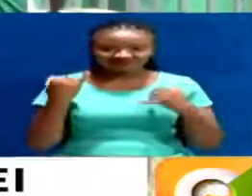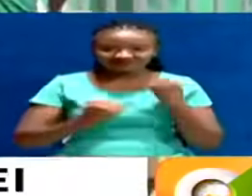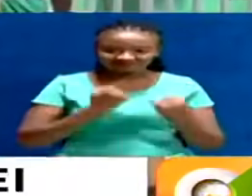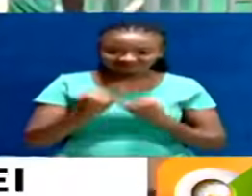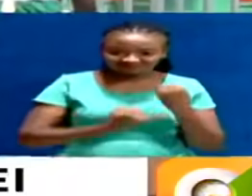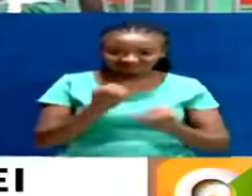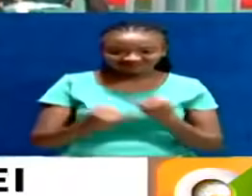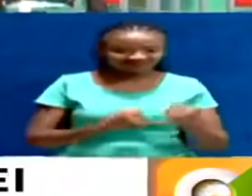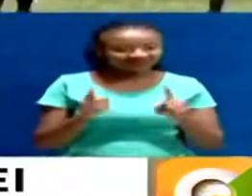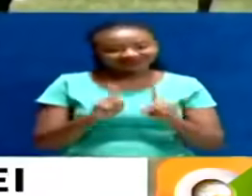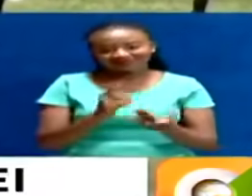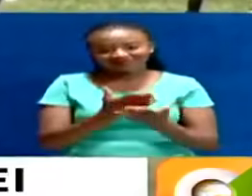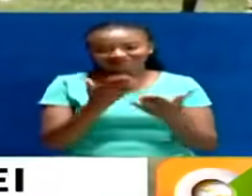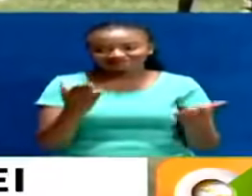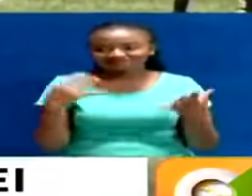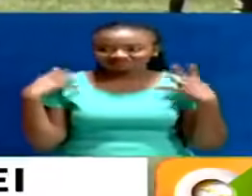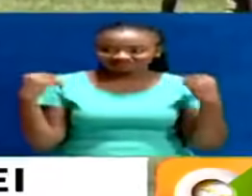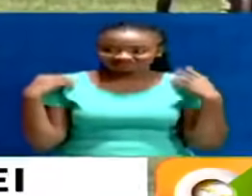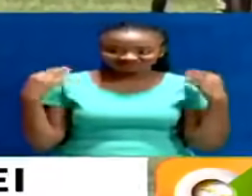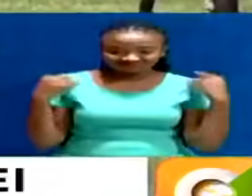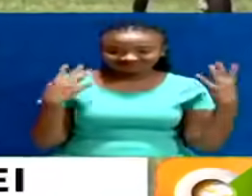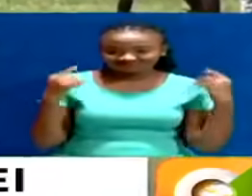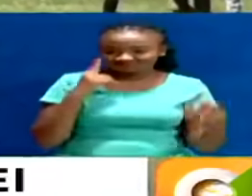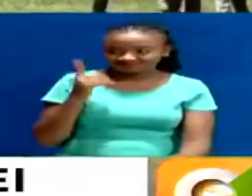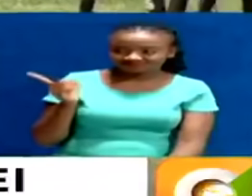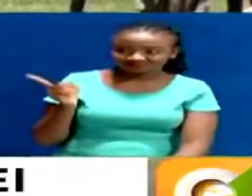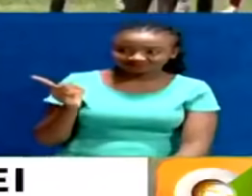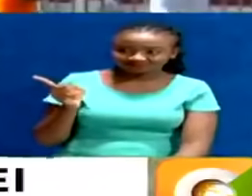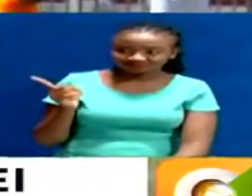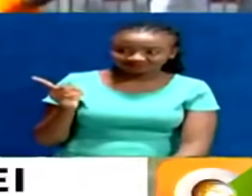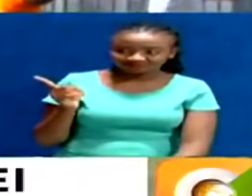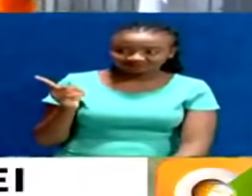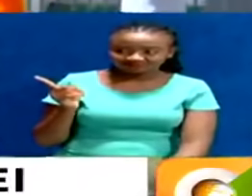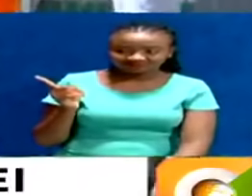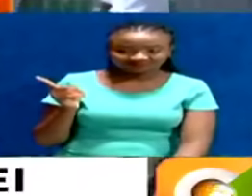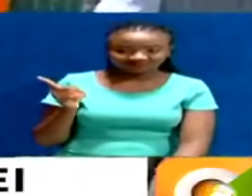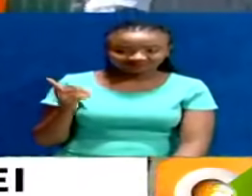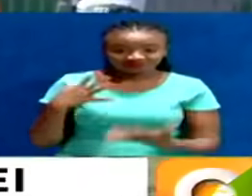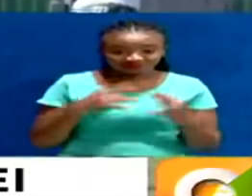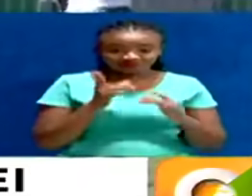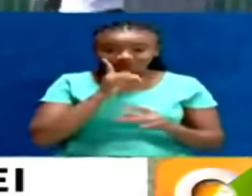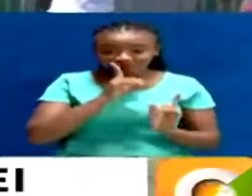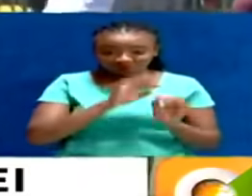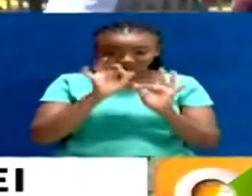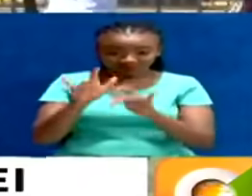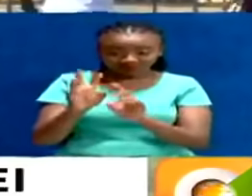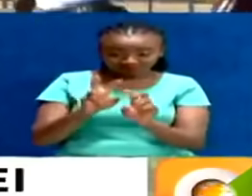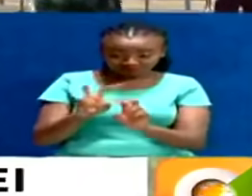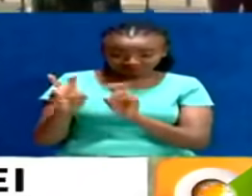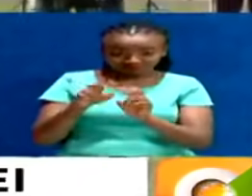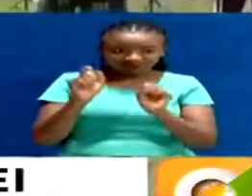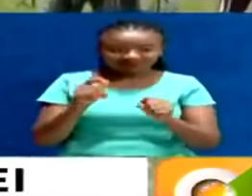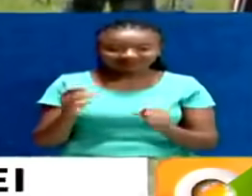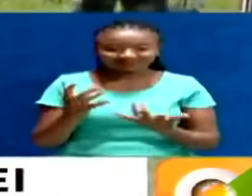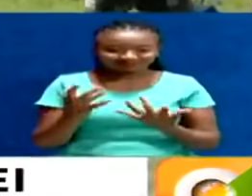watumbuizaji nao hawajaachwa nyuma. Wanapasha misuli moto na kunoa makali yao ili kuwatumbuiza watakaofika uwanjani